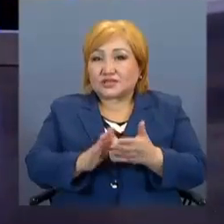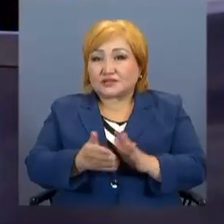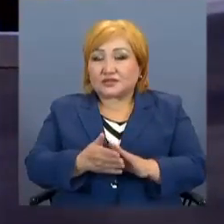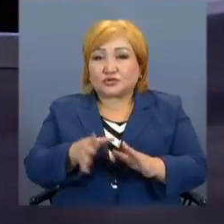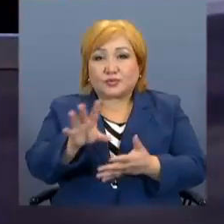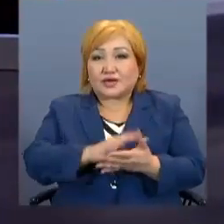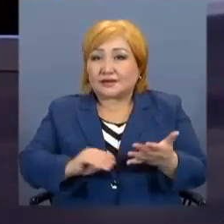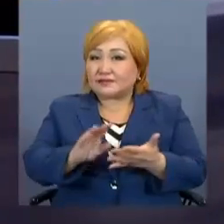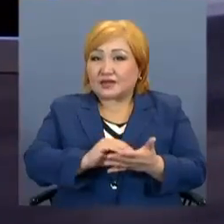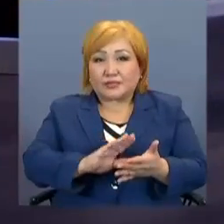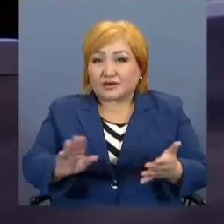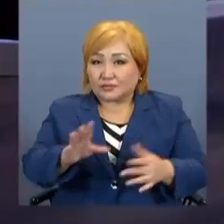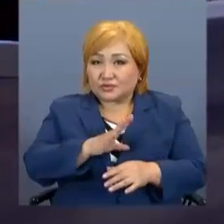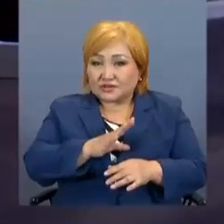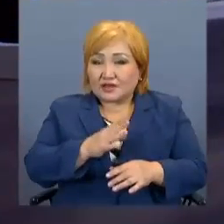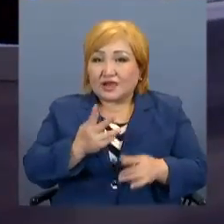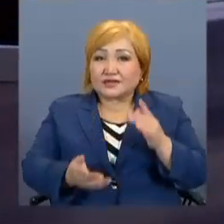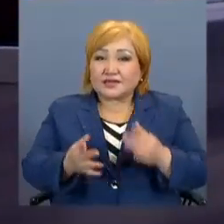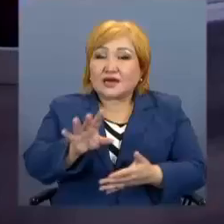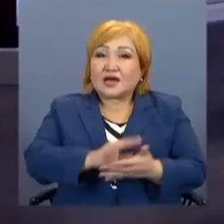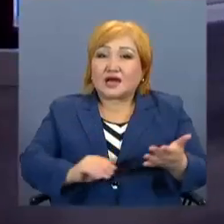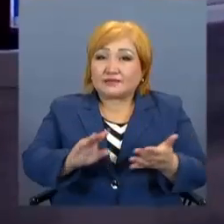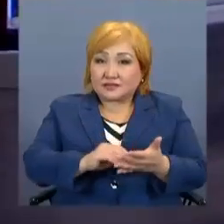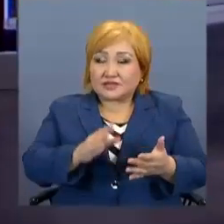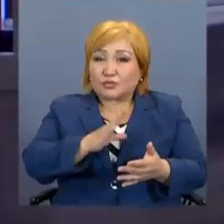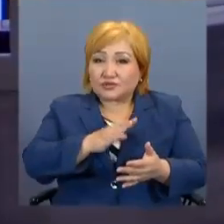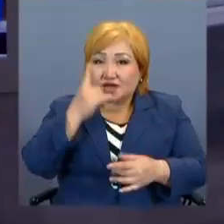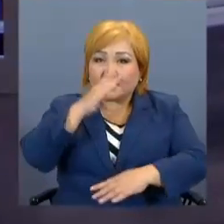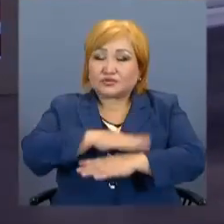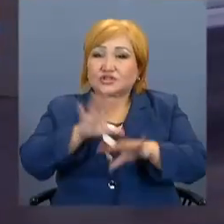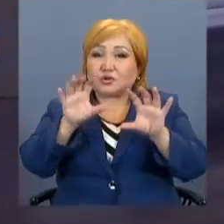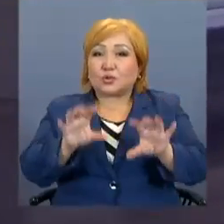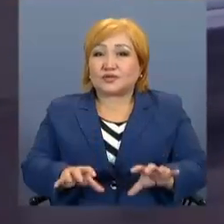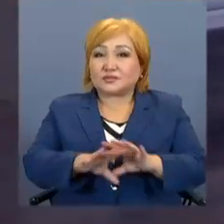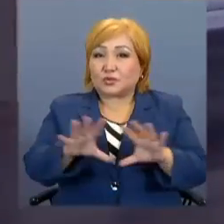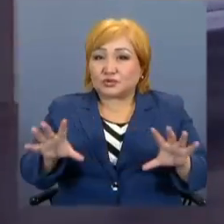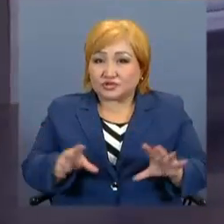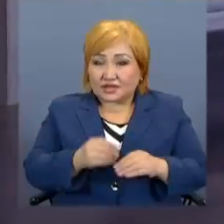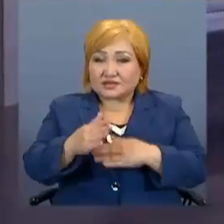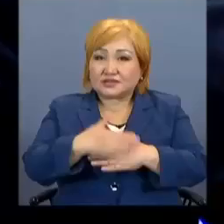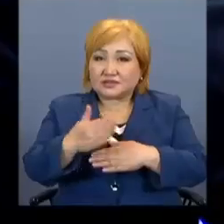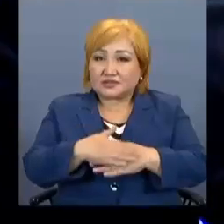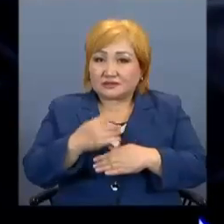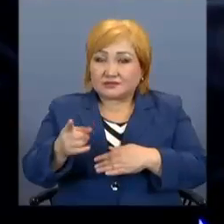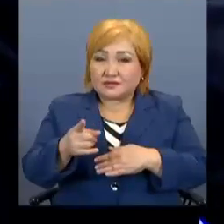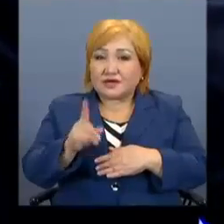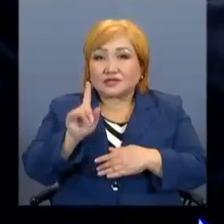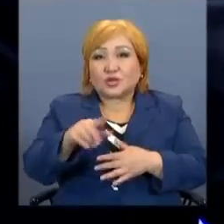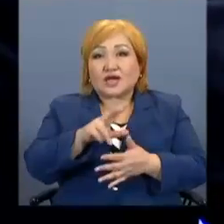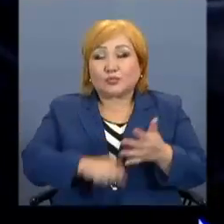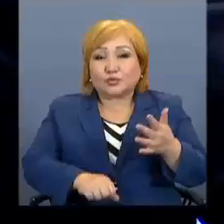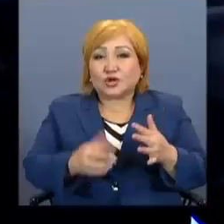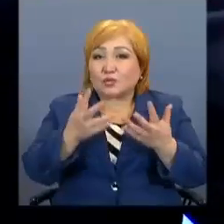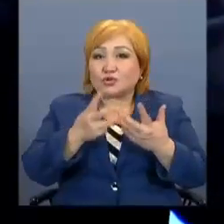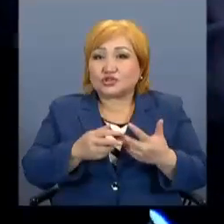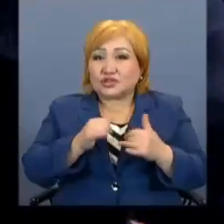қандай болады? Қайталанған жағдайда қайтадан осы әкімшілік құқықтық кодексі бойынша жазаланып отыра береді. Ол айыппұлдың мөлшері артып отпайды ма? Екінші жағдай,